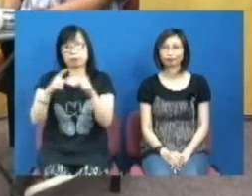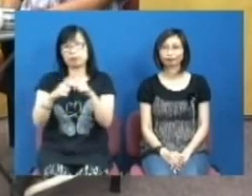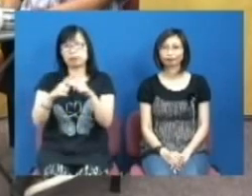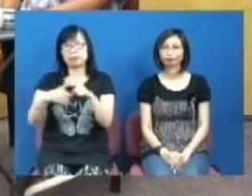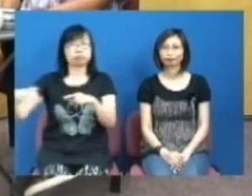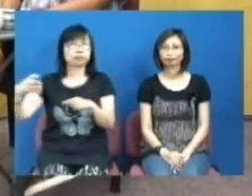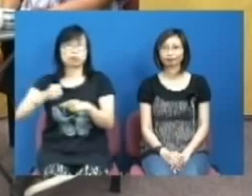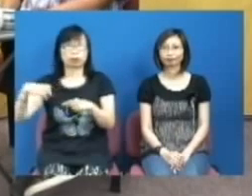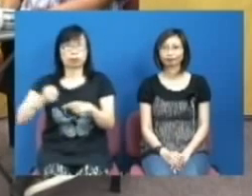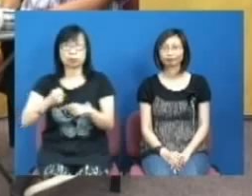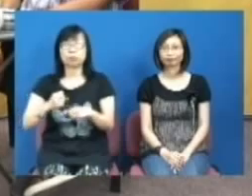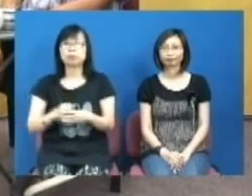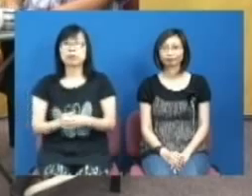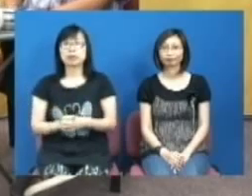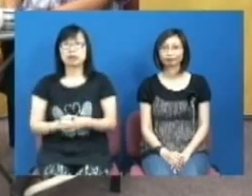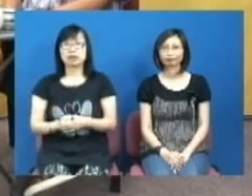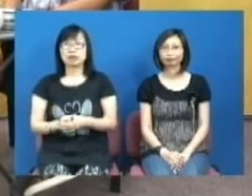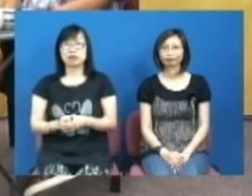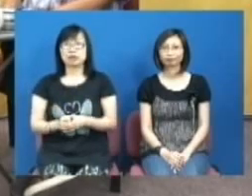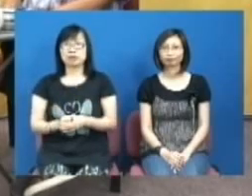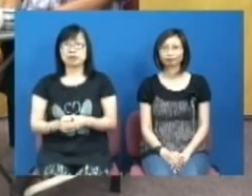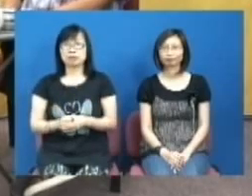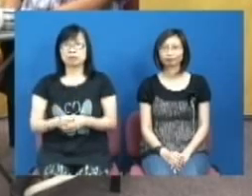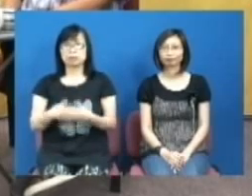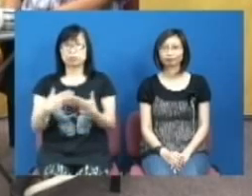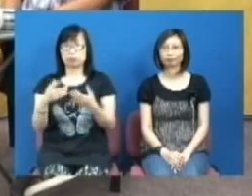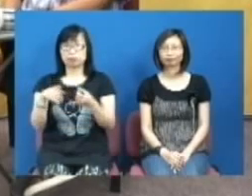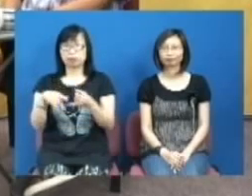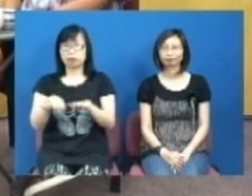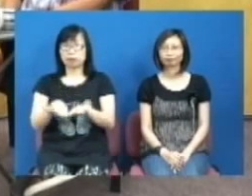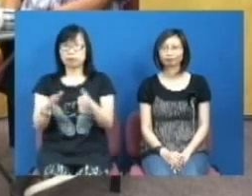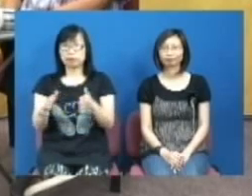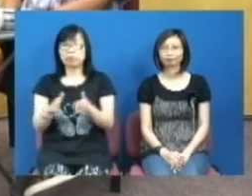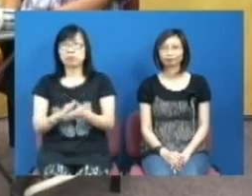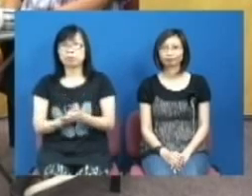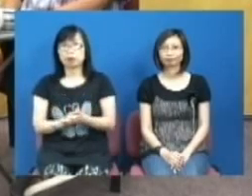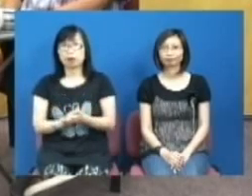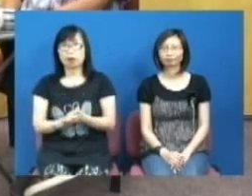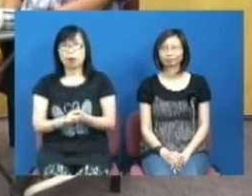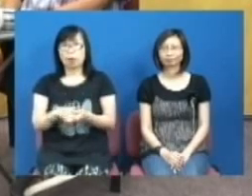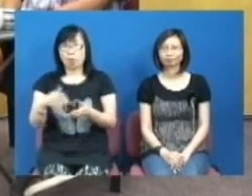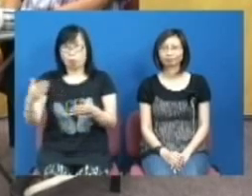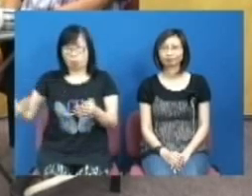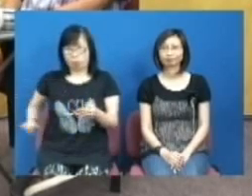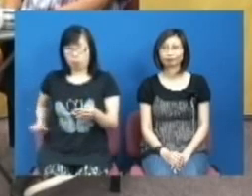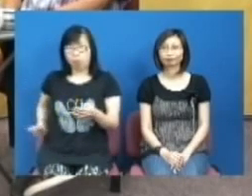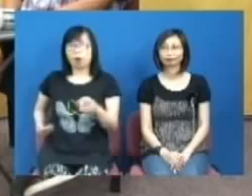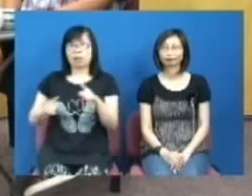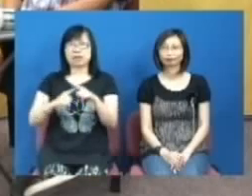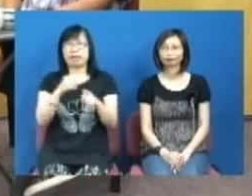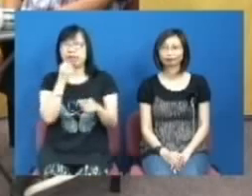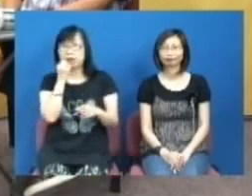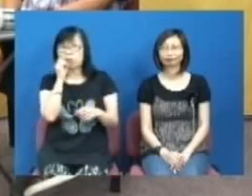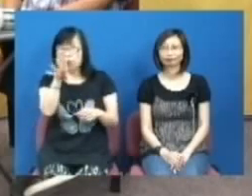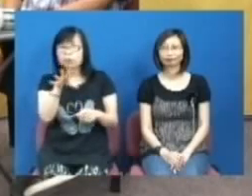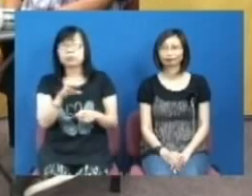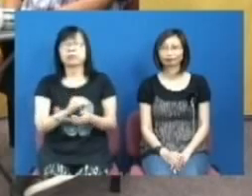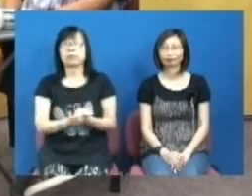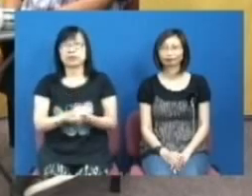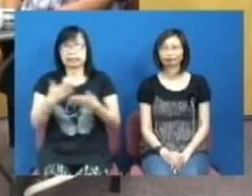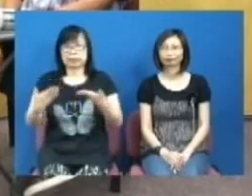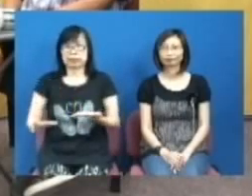不俾嗰個人去，即其實拖頭就梁美芬呢個壞人就提出嚟咧，就係話哦，既